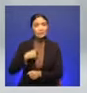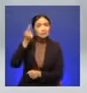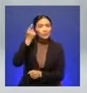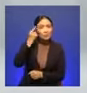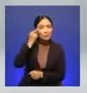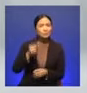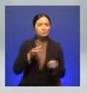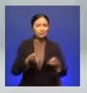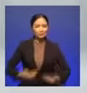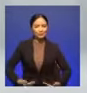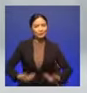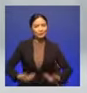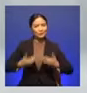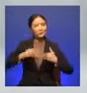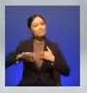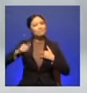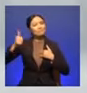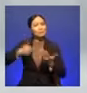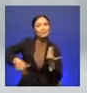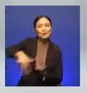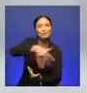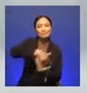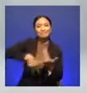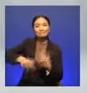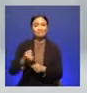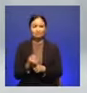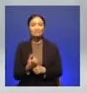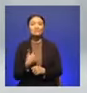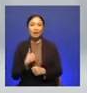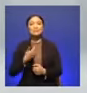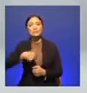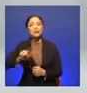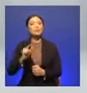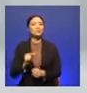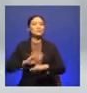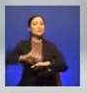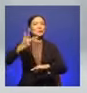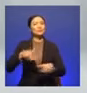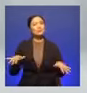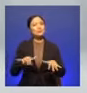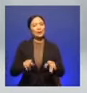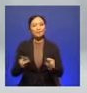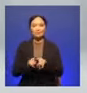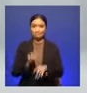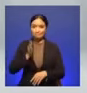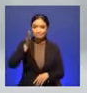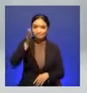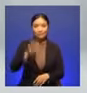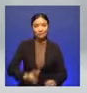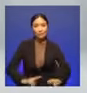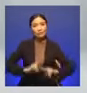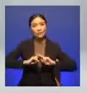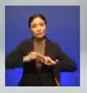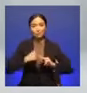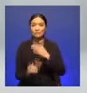สู่วิถีชีวิตที่ใกล้เคียงธรรมชาติแล้วก็ทางเลือกที่กลับไปคืนสู่สามัญนะคะในมุมของตัวเองเนี่ยการสร้าง